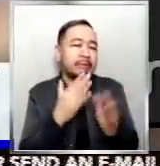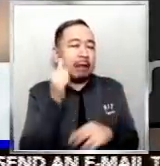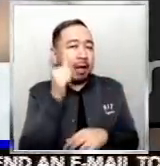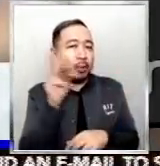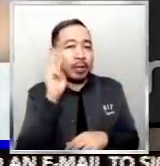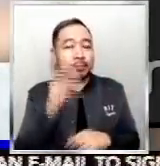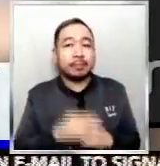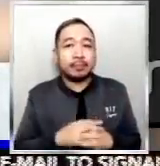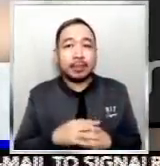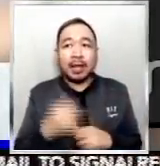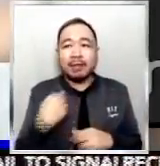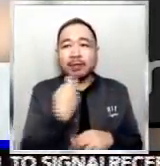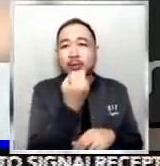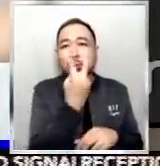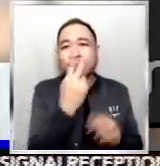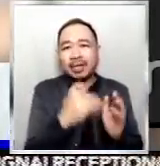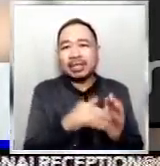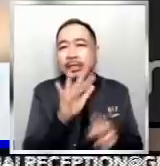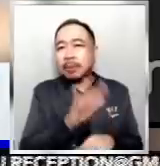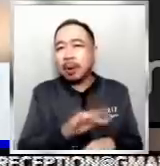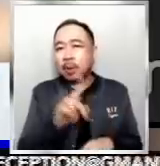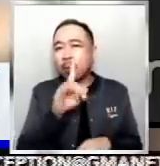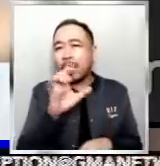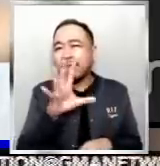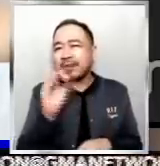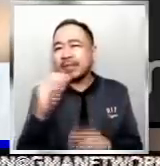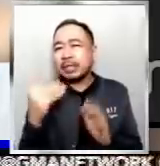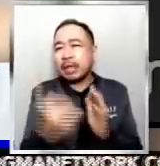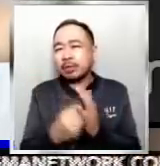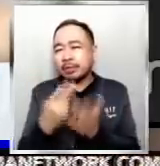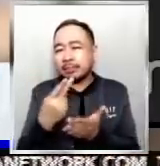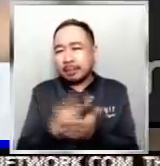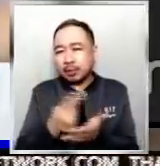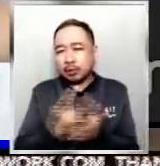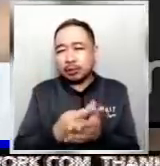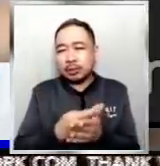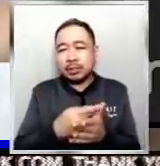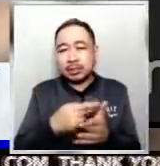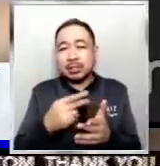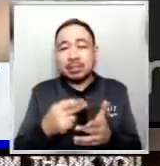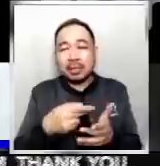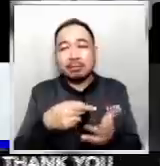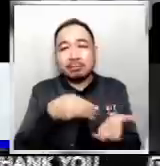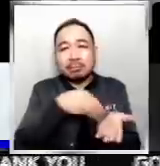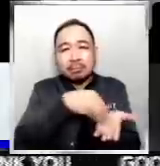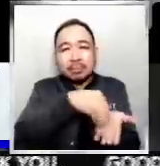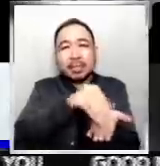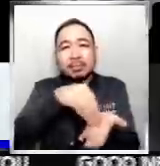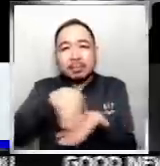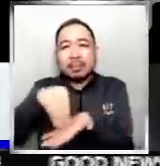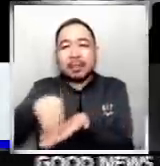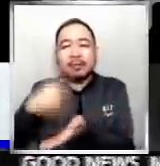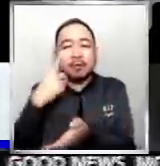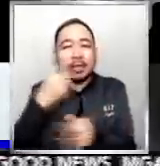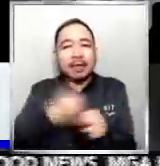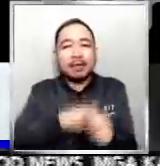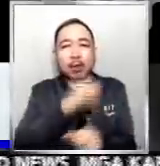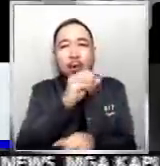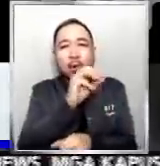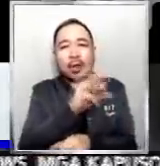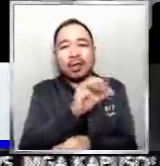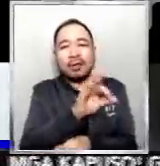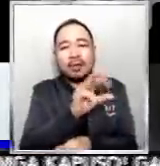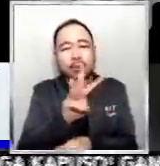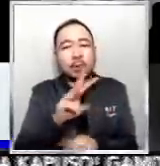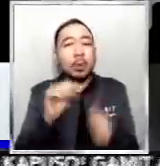mahigit 150,000 pesos na danyos sa bawat isang OFW ang kanilang amo, kasama na ang mga kulang na